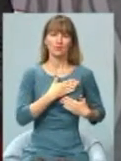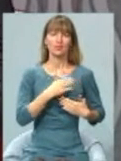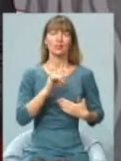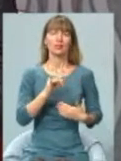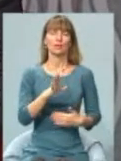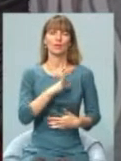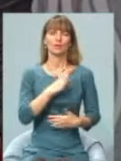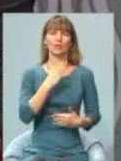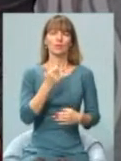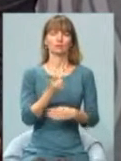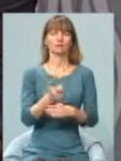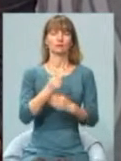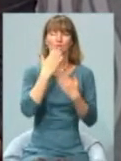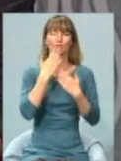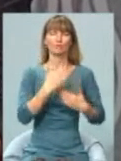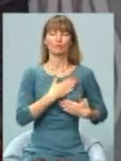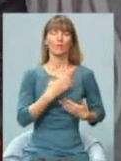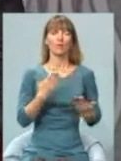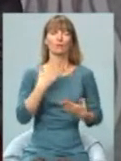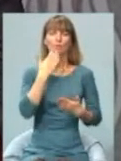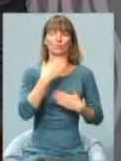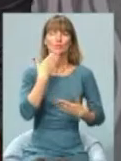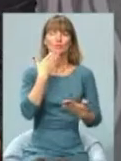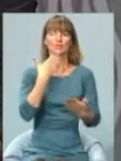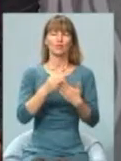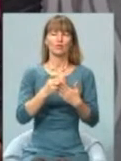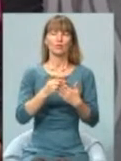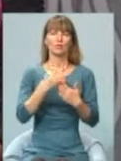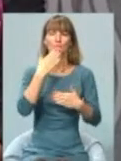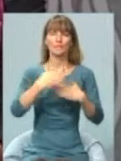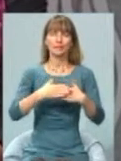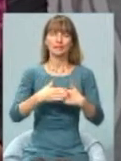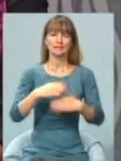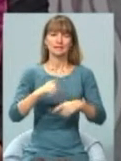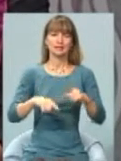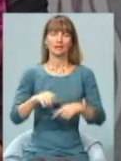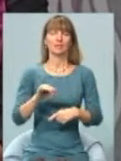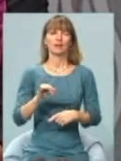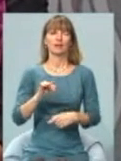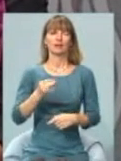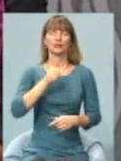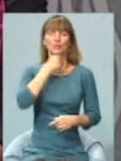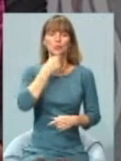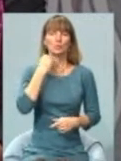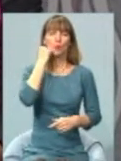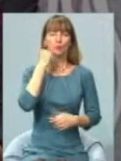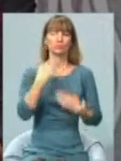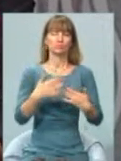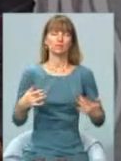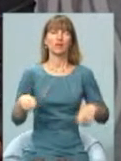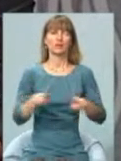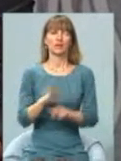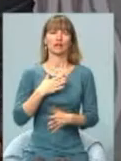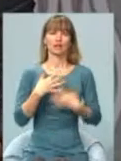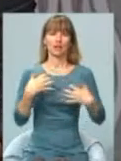можемо кохати наших рідних та близьких, так і любити своїх бабусь, дідусів, друзів і дуже багато, і також наших тваринок,